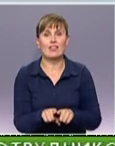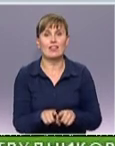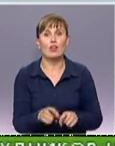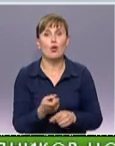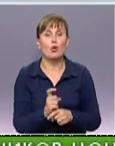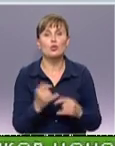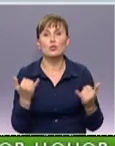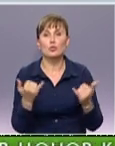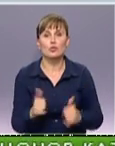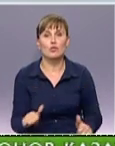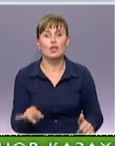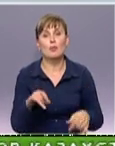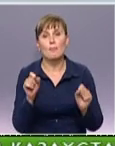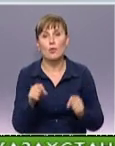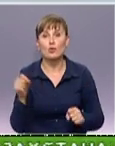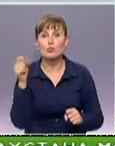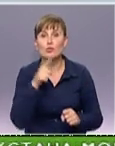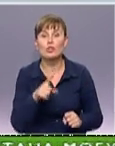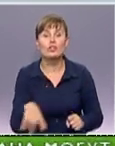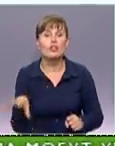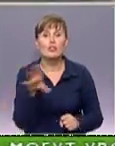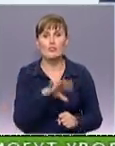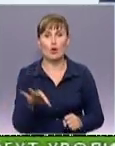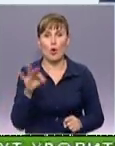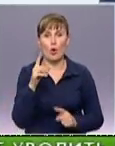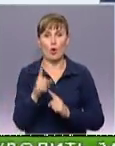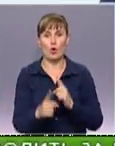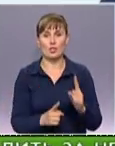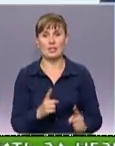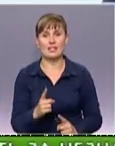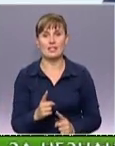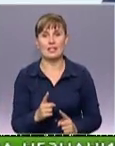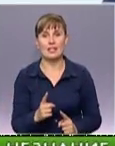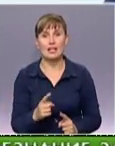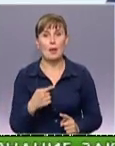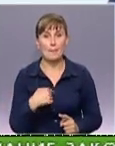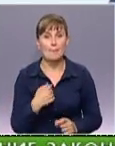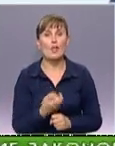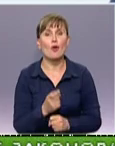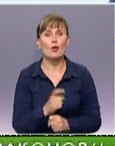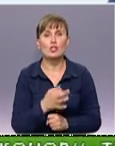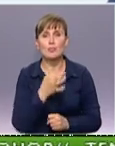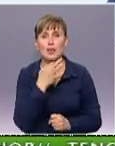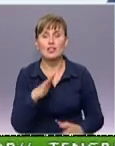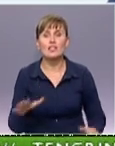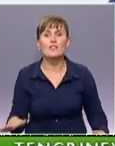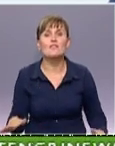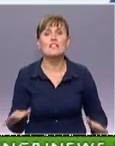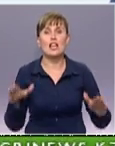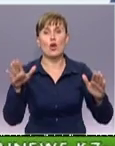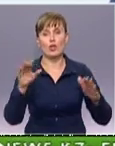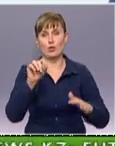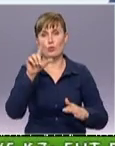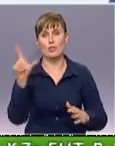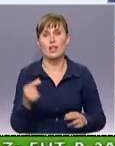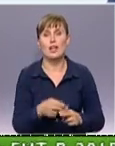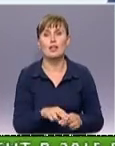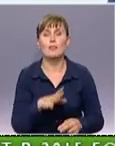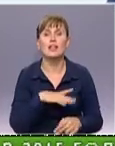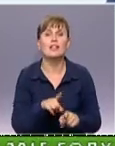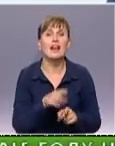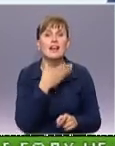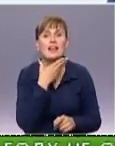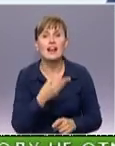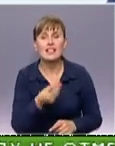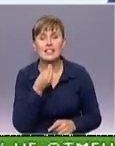очень удивляет. Можно узнать все о космосе. Здесь мне понравился больше взлет Луны, потому что это было так красиво,